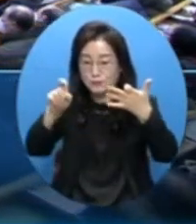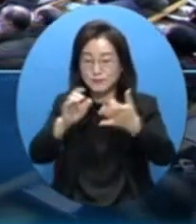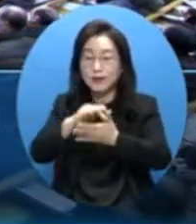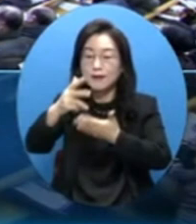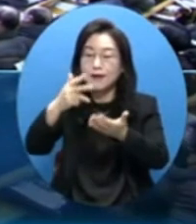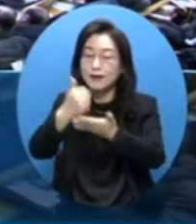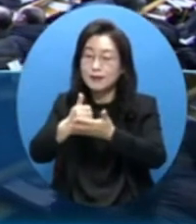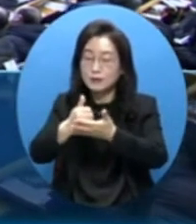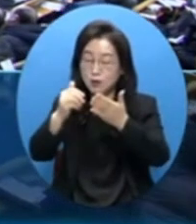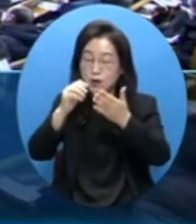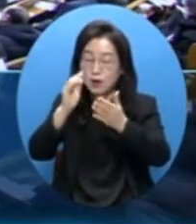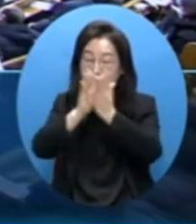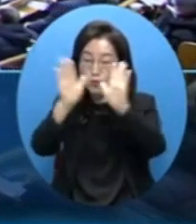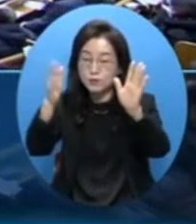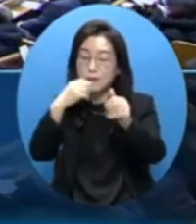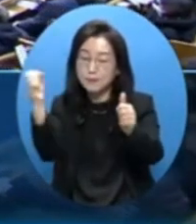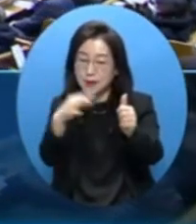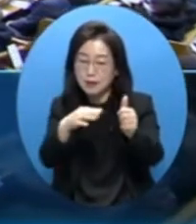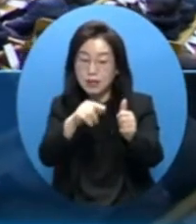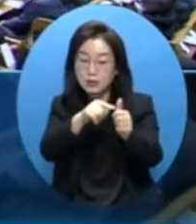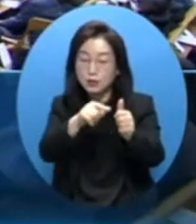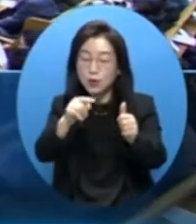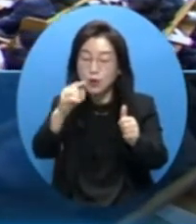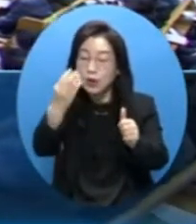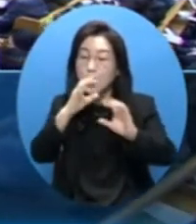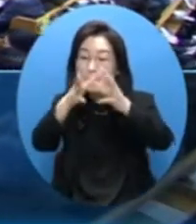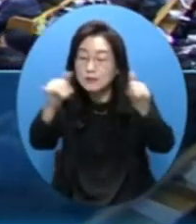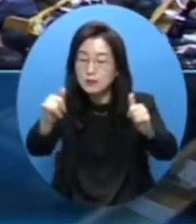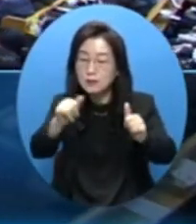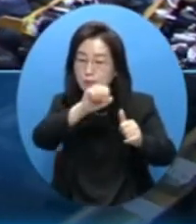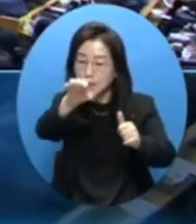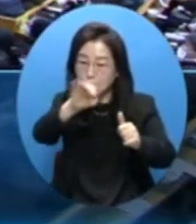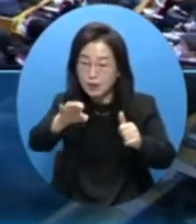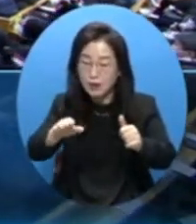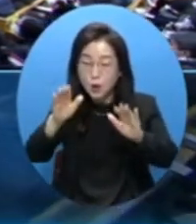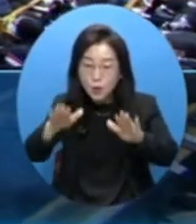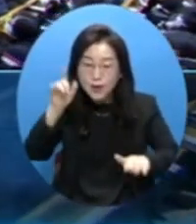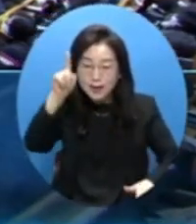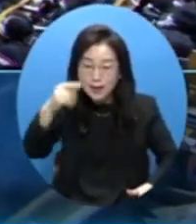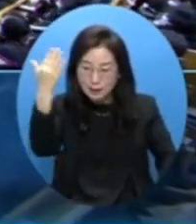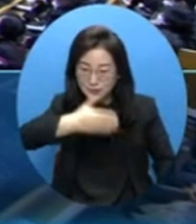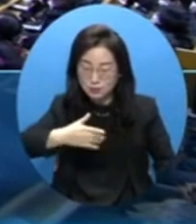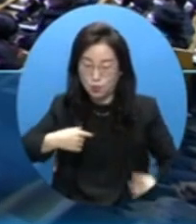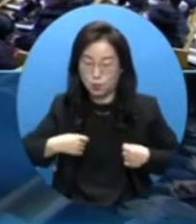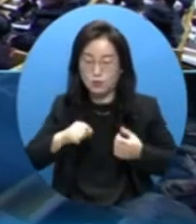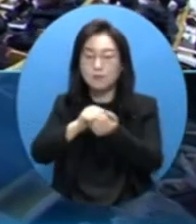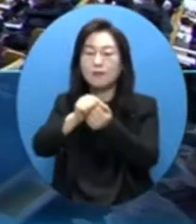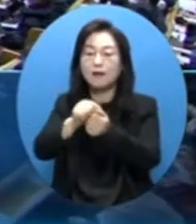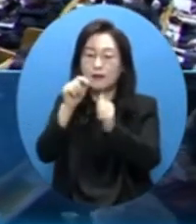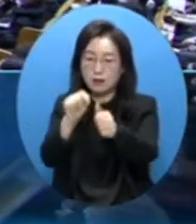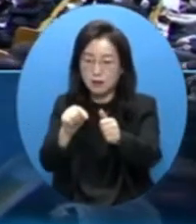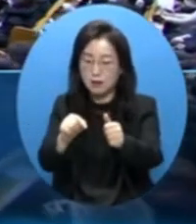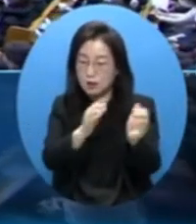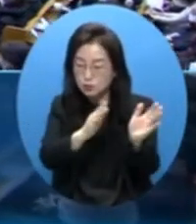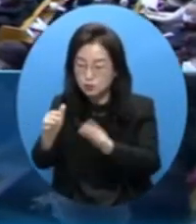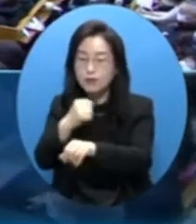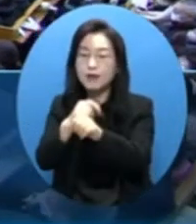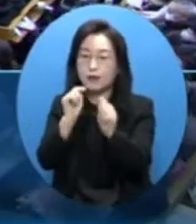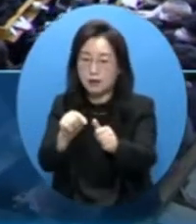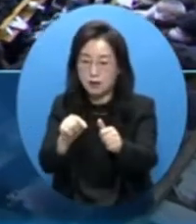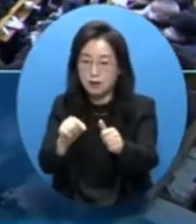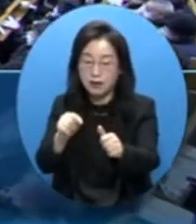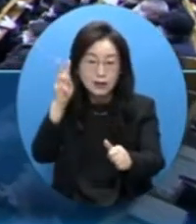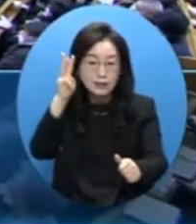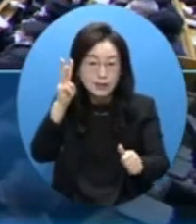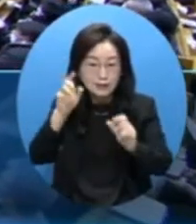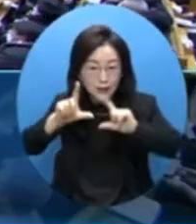야훼께서 모세에게 이르시되 너는 백성에게로 가서 오늘과 내일 그들을 섬기게 하여 그들에게 옷을 빨게 하고 준비하게 하여 새